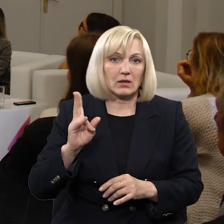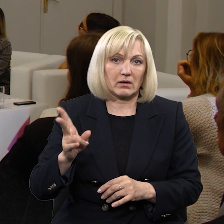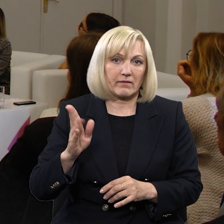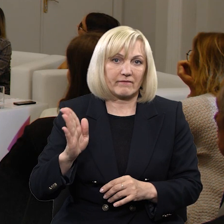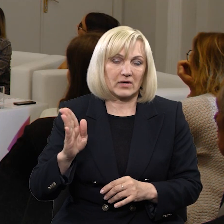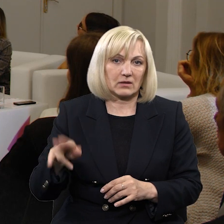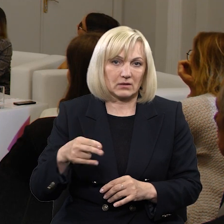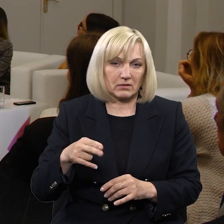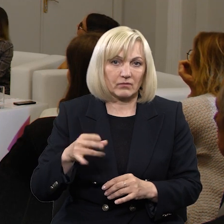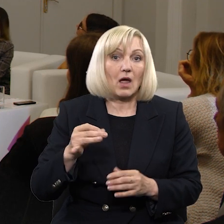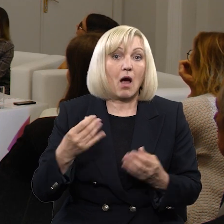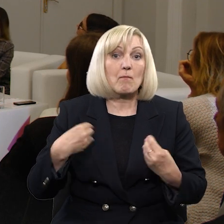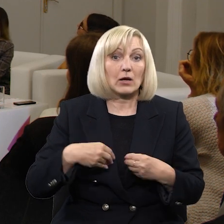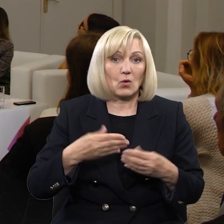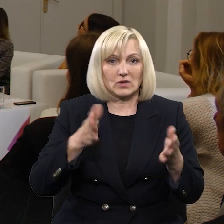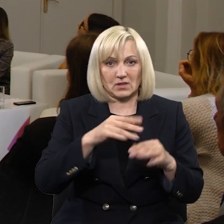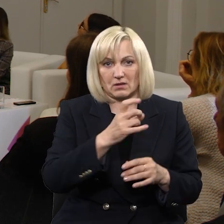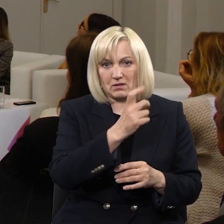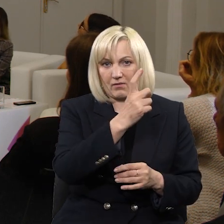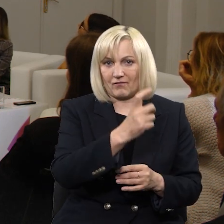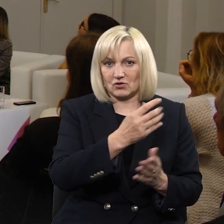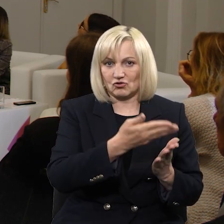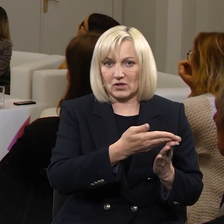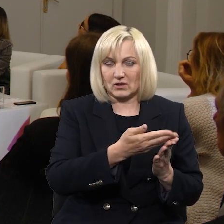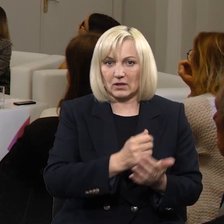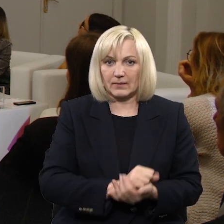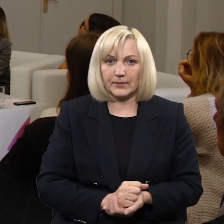а пальто останется на вешалке